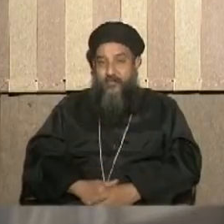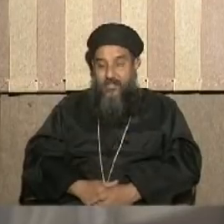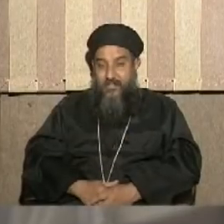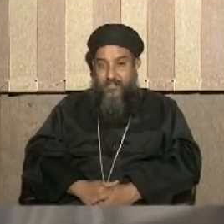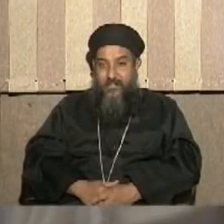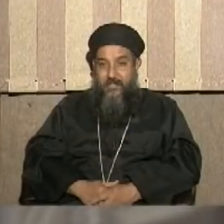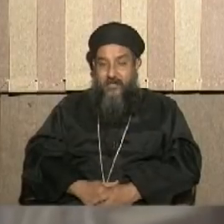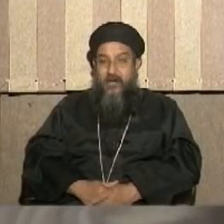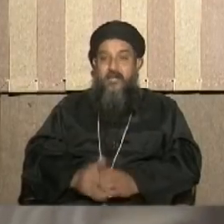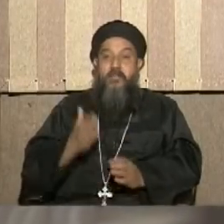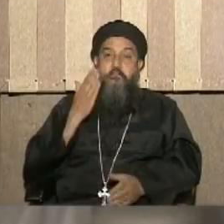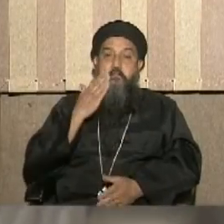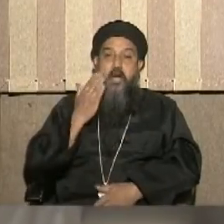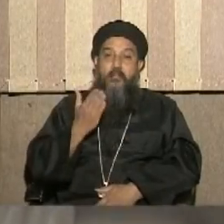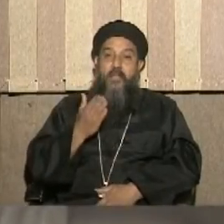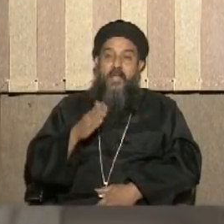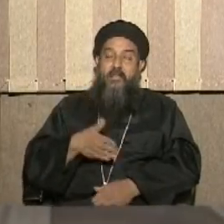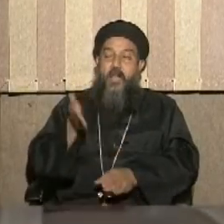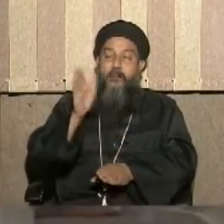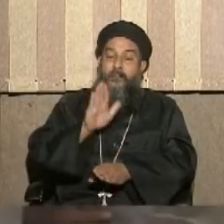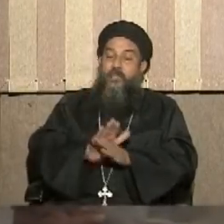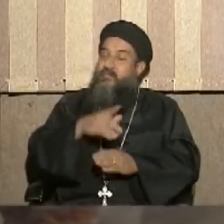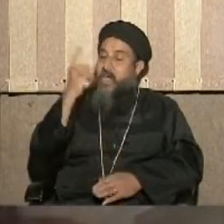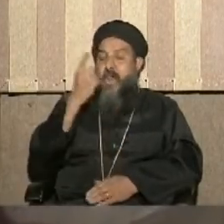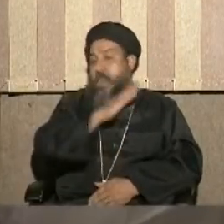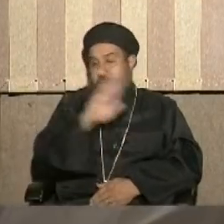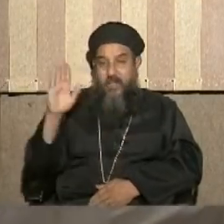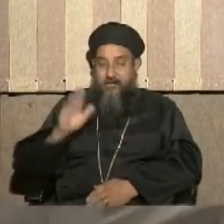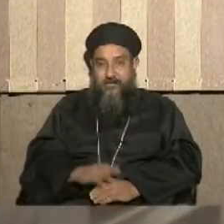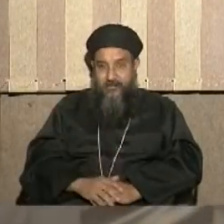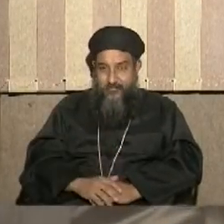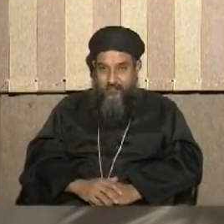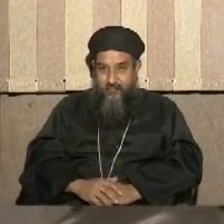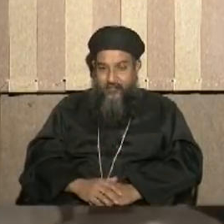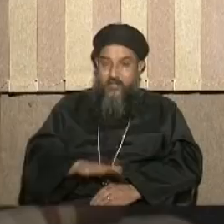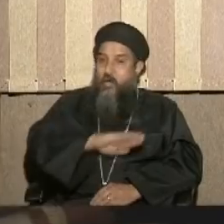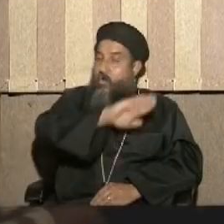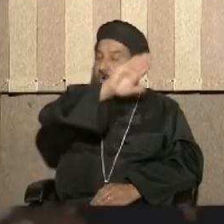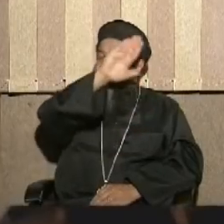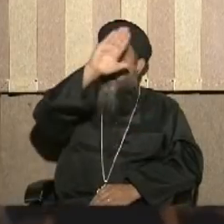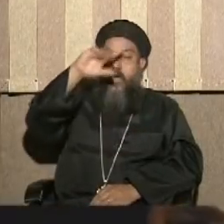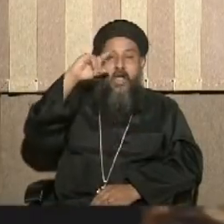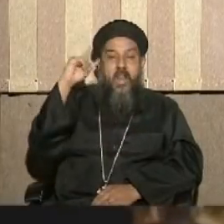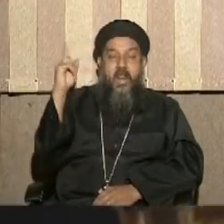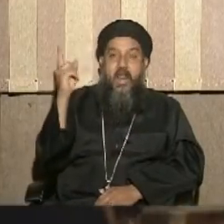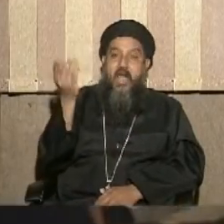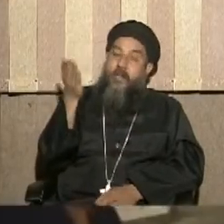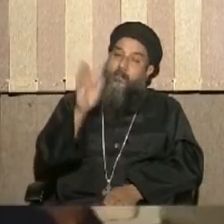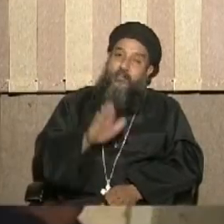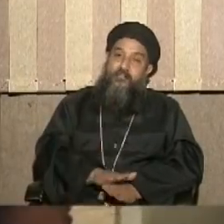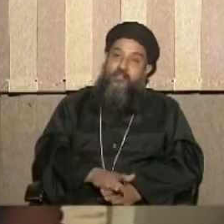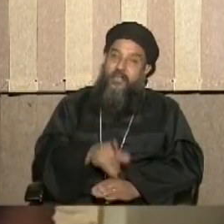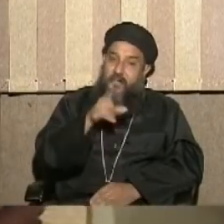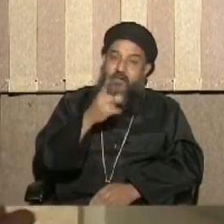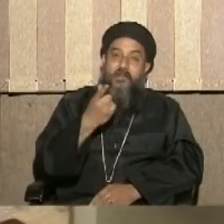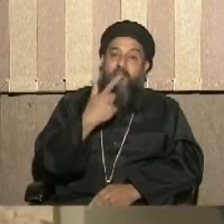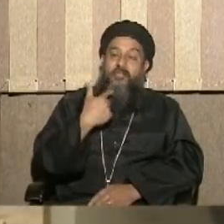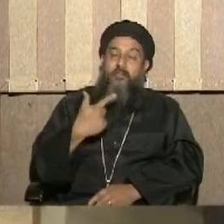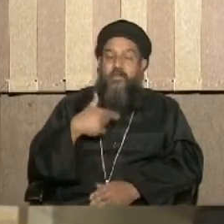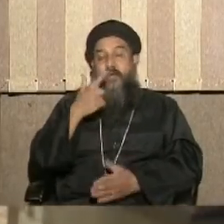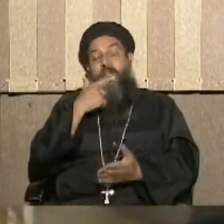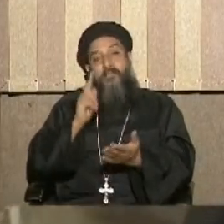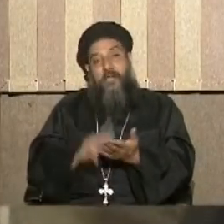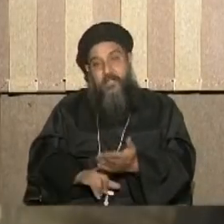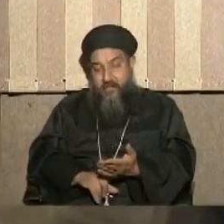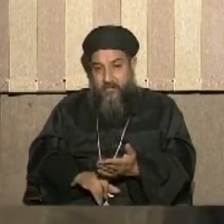يا أمي إحنا متنا عن العالم خلاص وكل ما فيه، إذا كنت بتحبينا